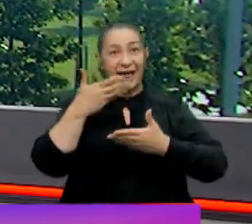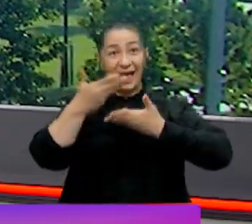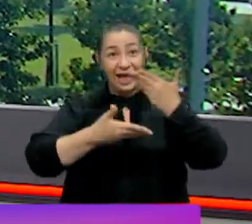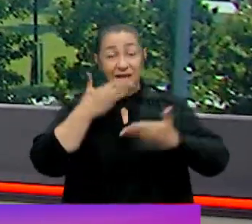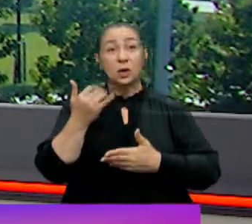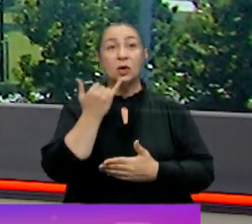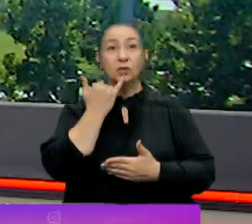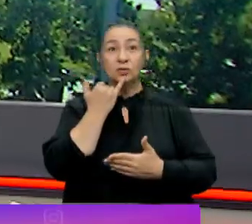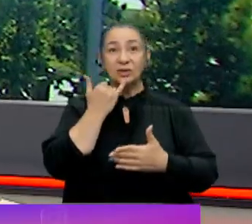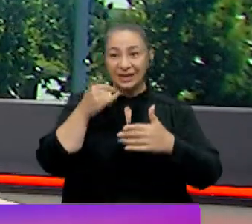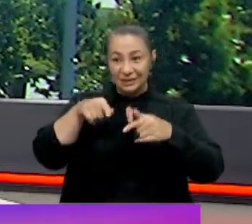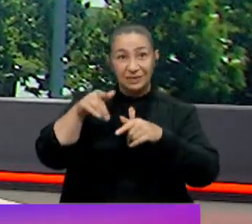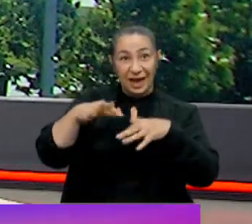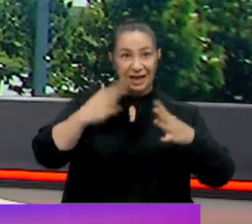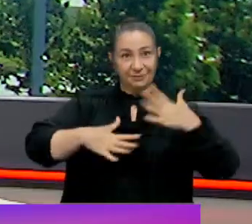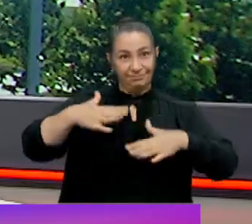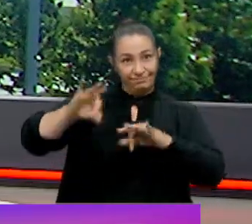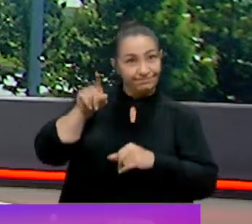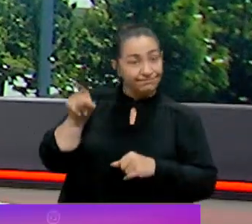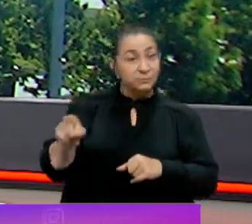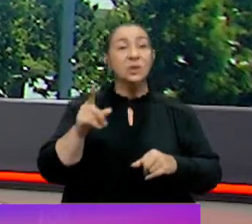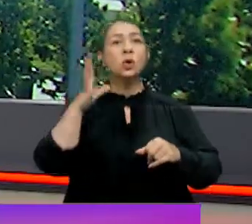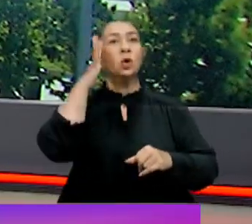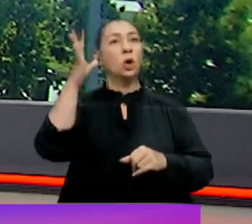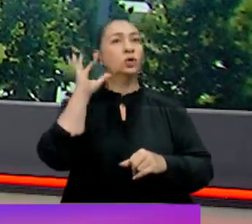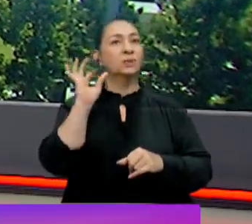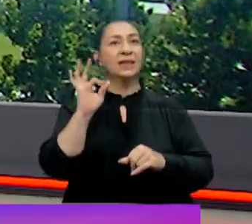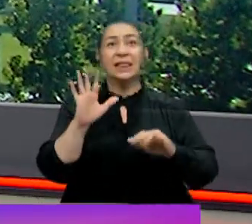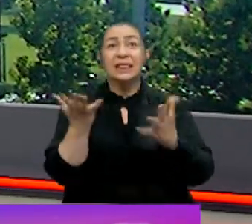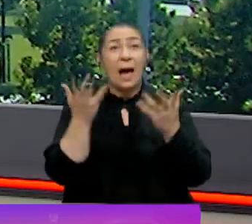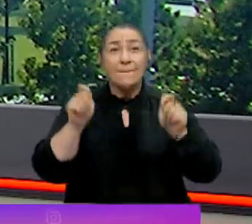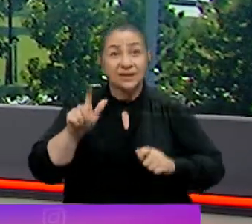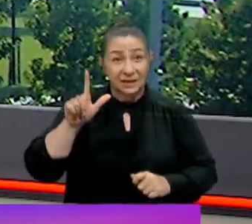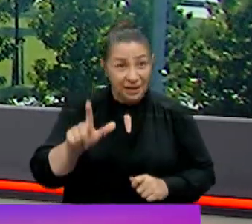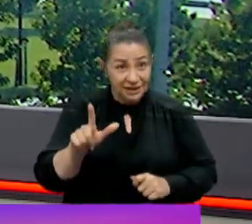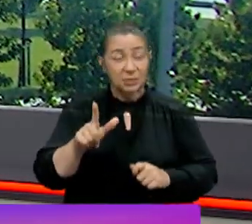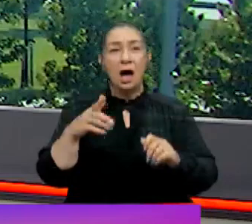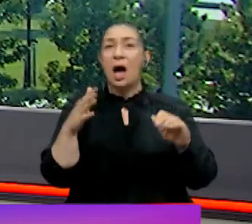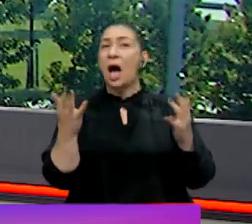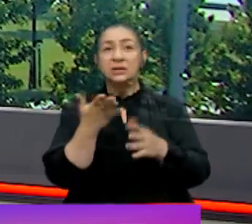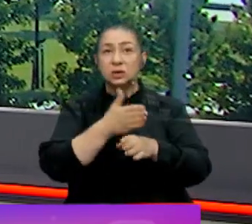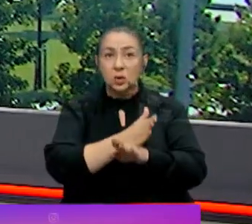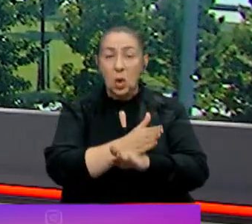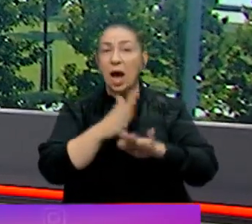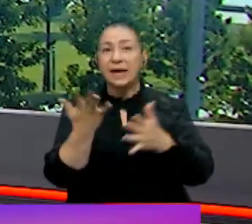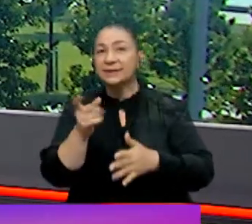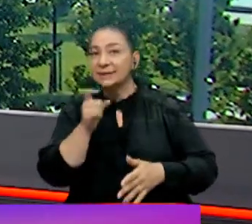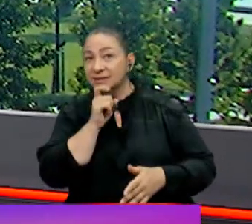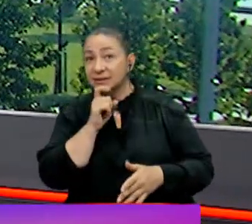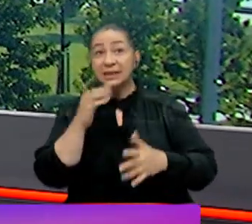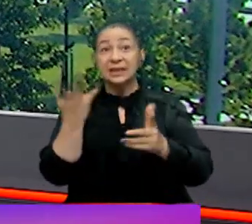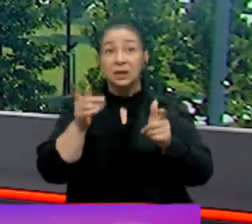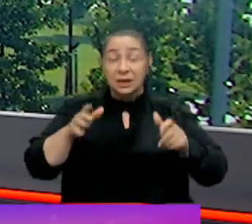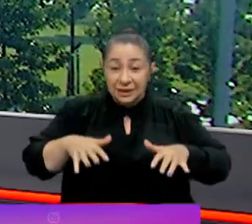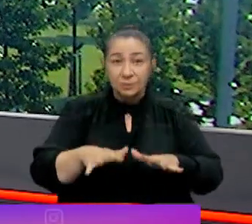bahsederken konuğumuz da yayın için hazırlanıyor olacak. Uzmanından ne yapılmalı, hangisi doğru hangisi yanlış, nasıl